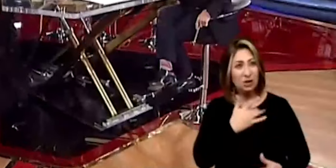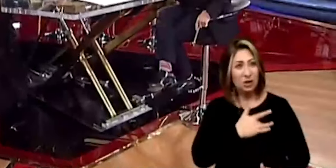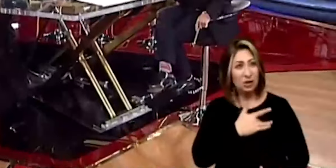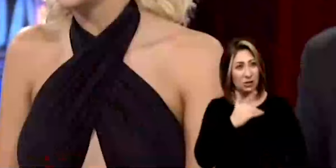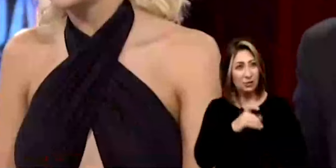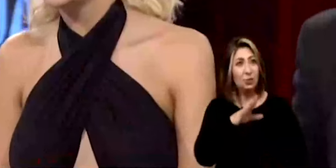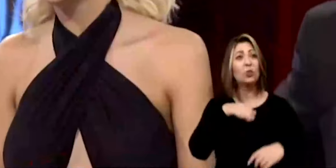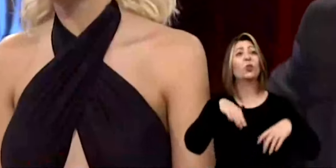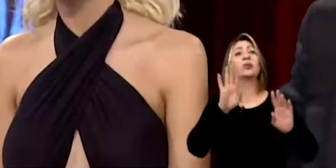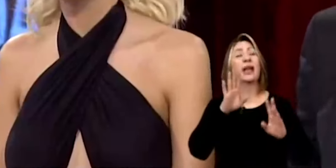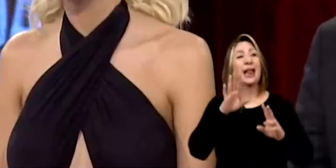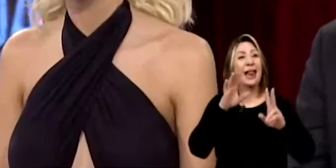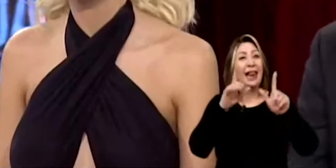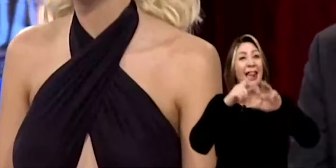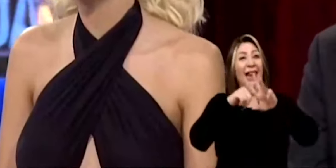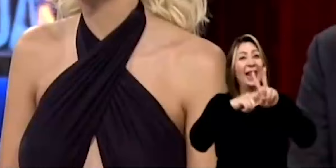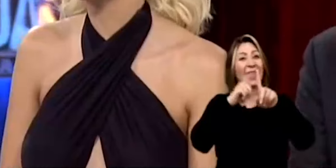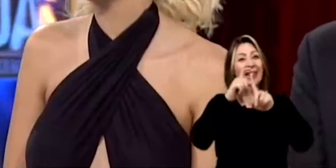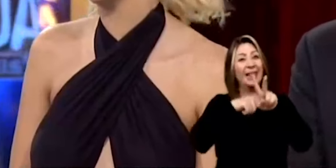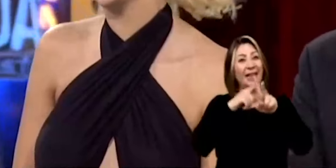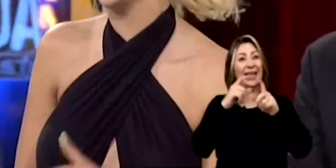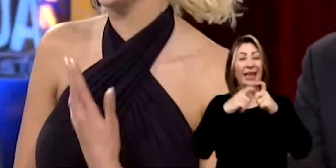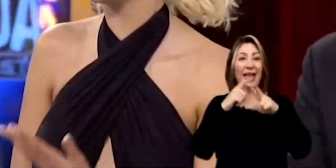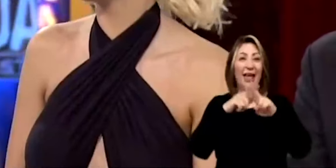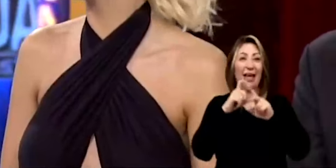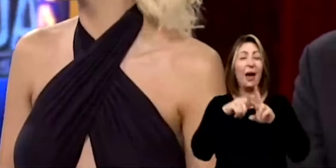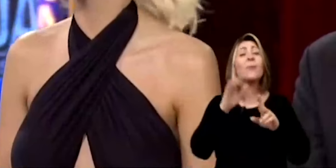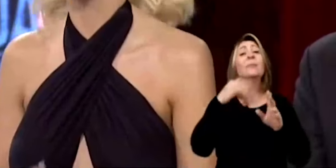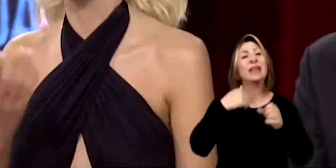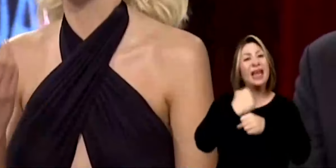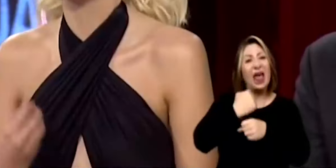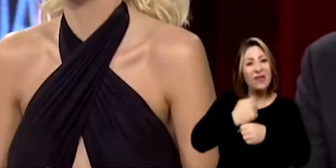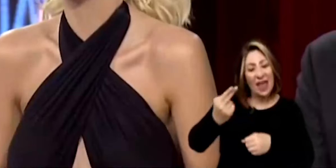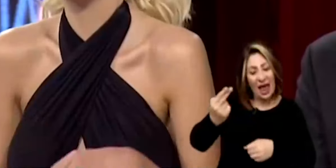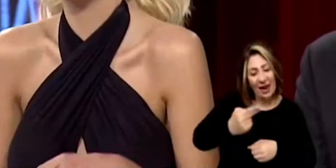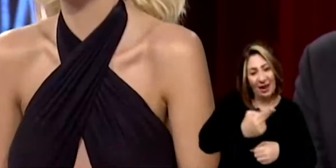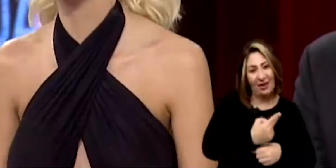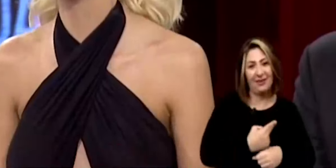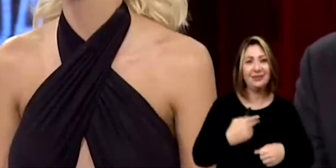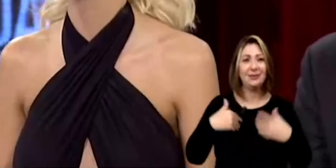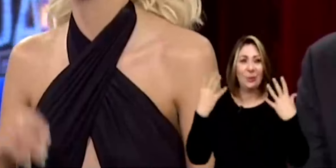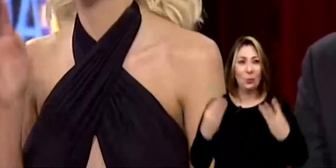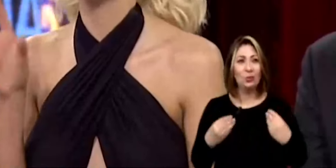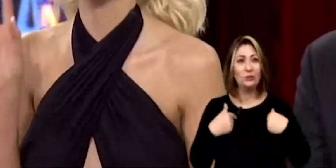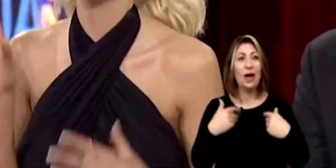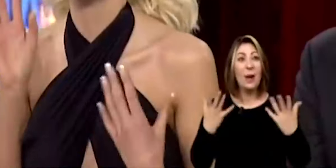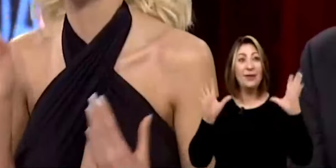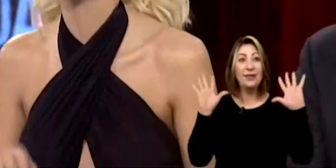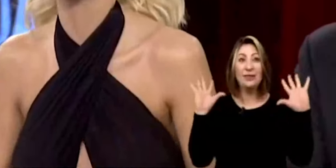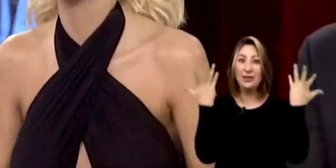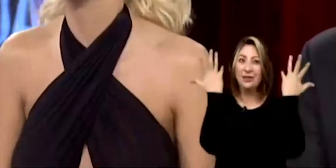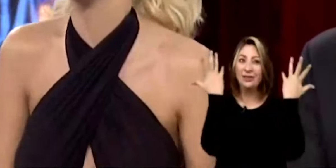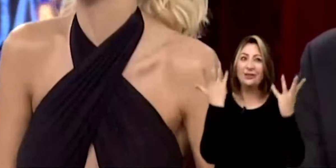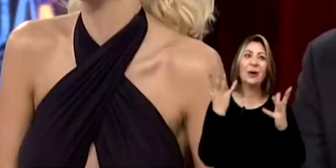canlandırıyorsunuz? Yoksa Lady Gaga mısınız? Bir grafiker olmuştum aslında stil tarzı olarak. Ama